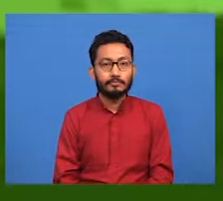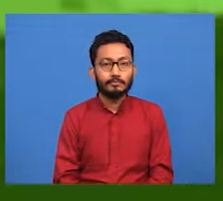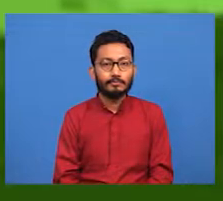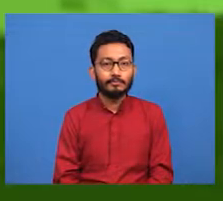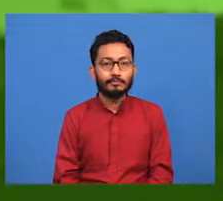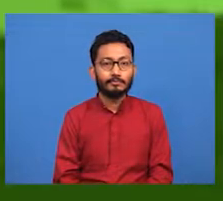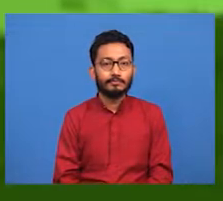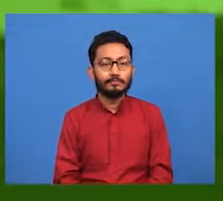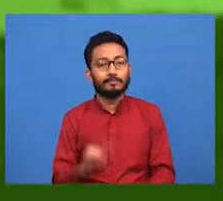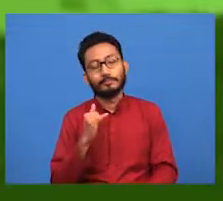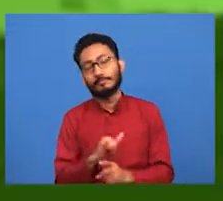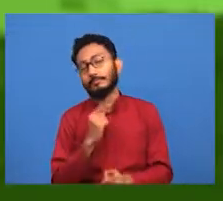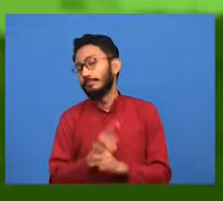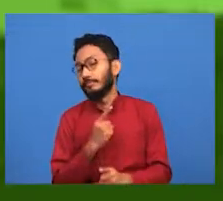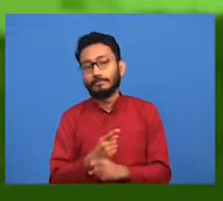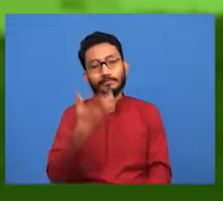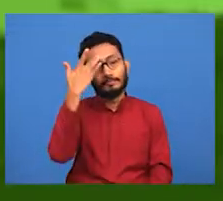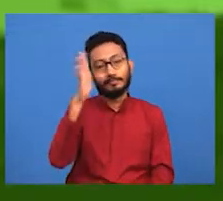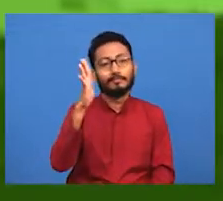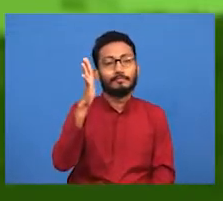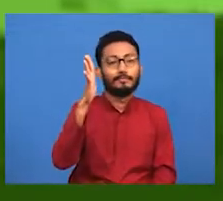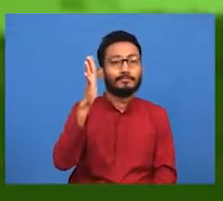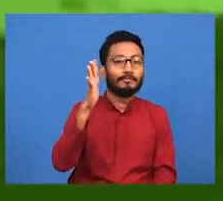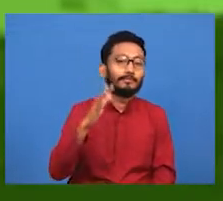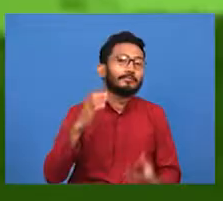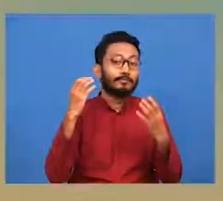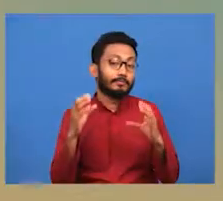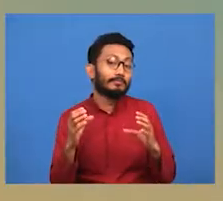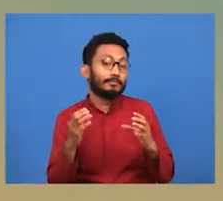Ya, pandai murid-murid cikgu.